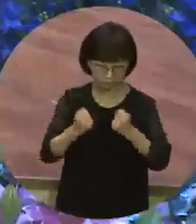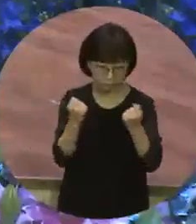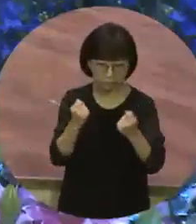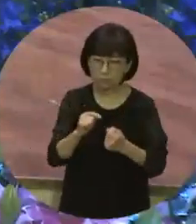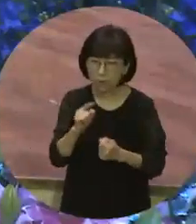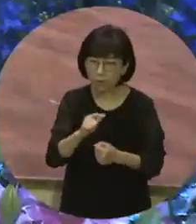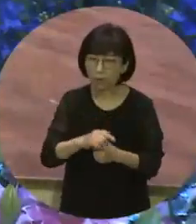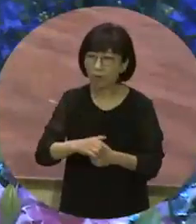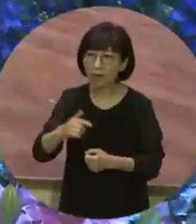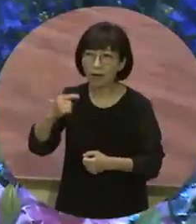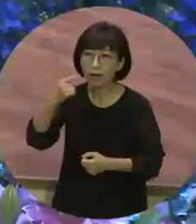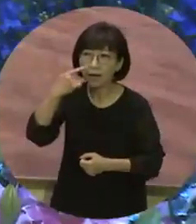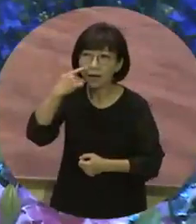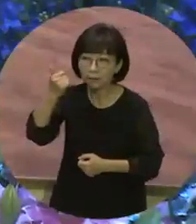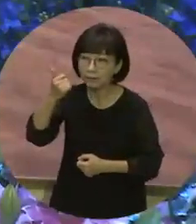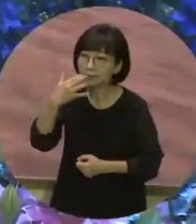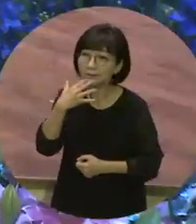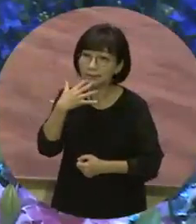따라간 것이다.